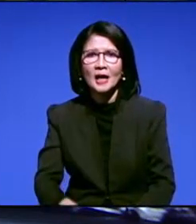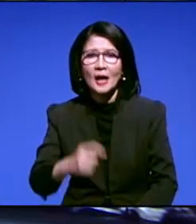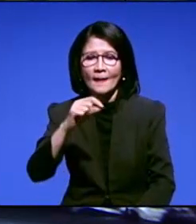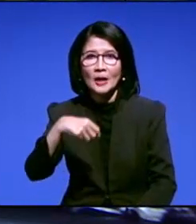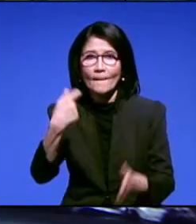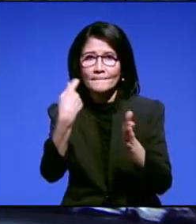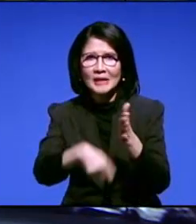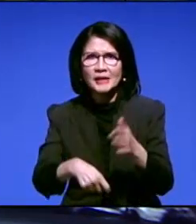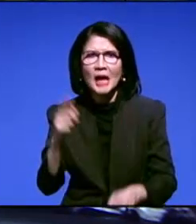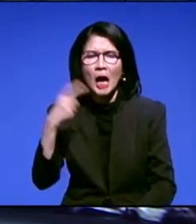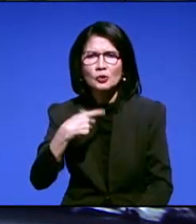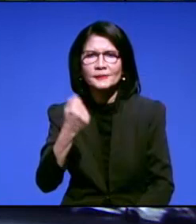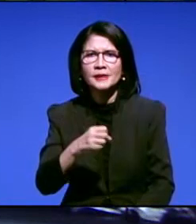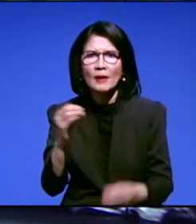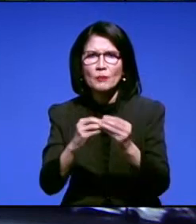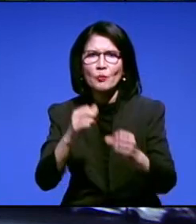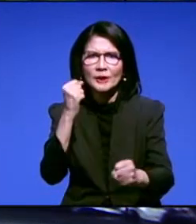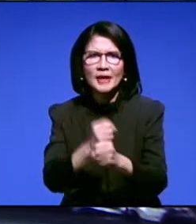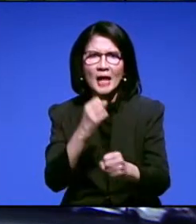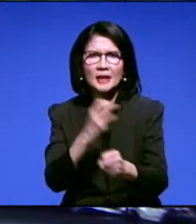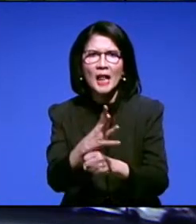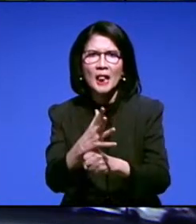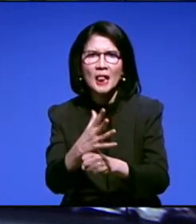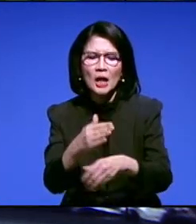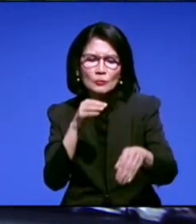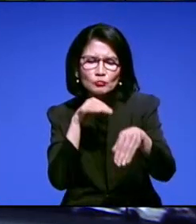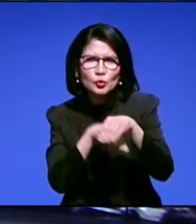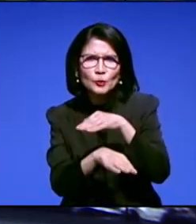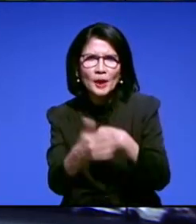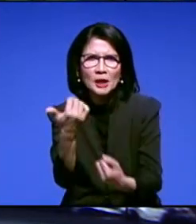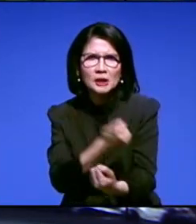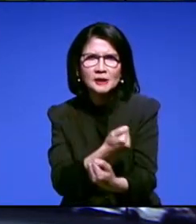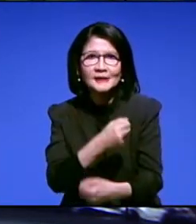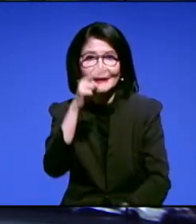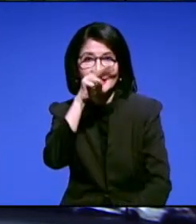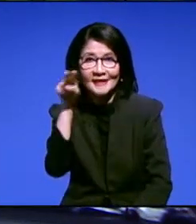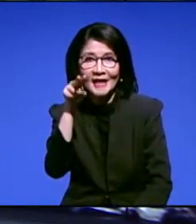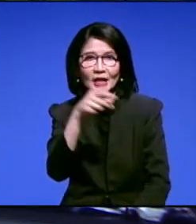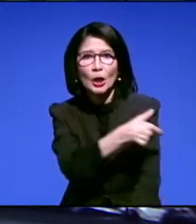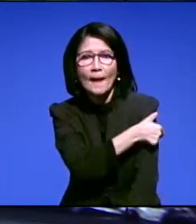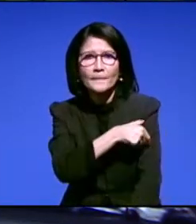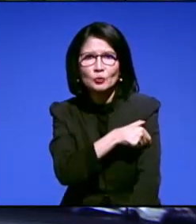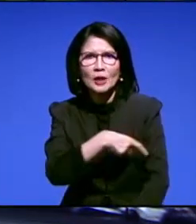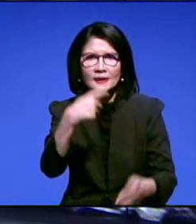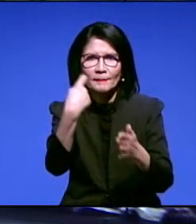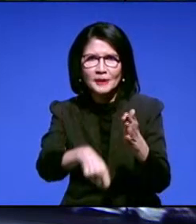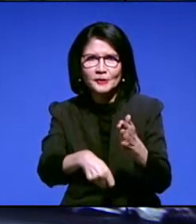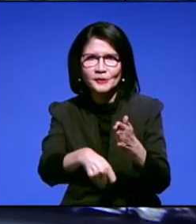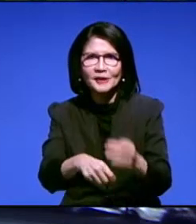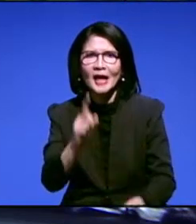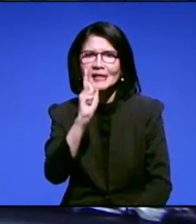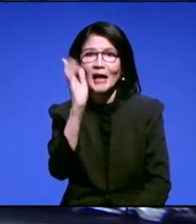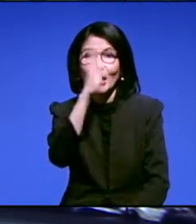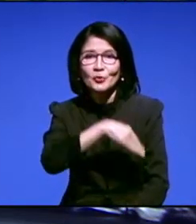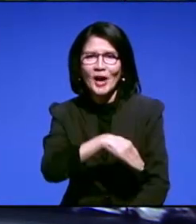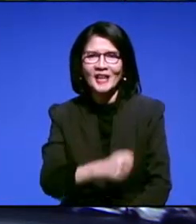dituntut mampu menggagalkan penyelundupan narkotika. Simak dinamika tugas para punggawa Bea Cukai dalam segmen Sehari